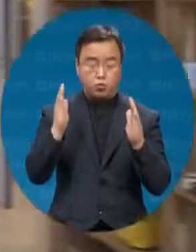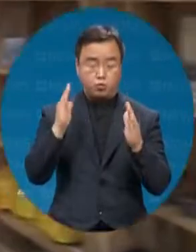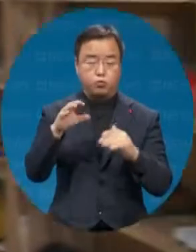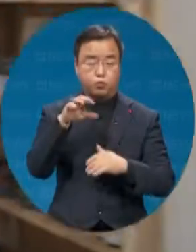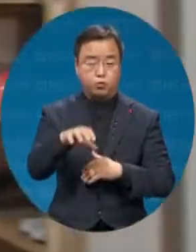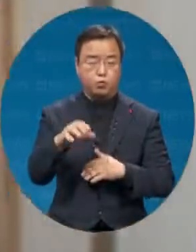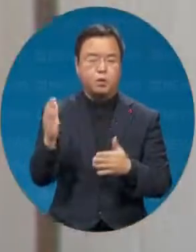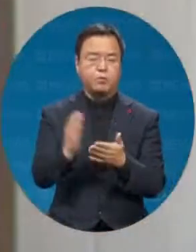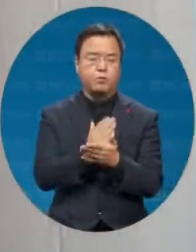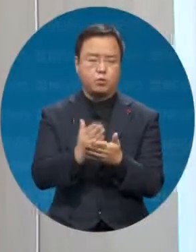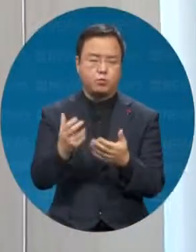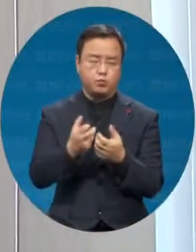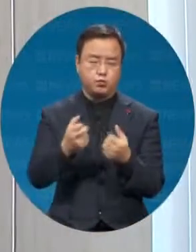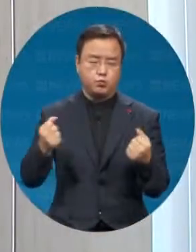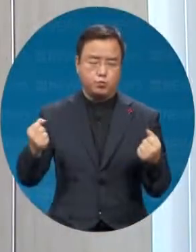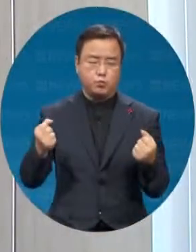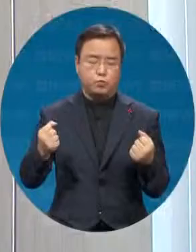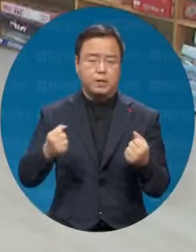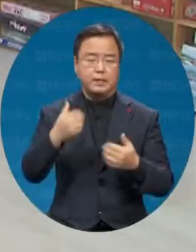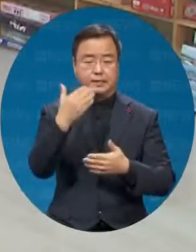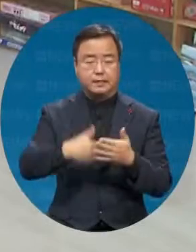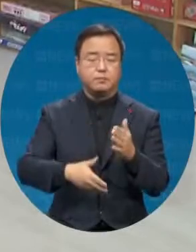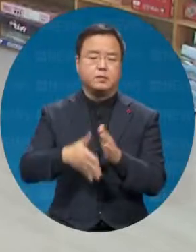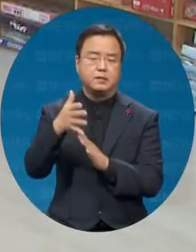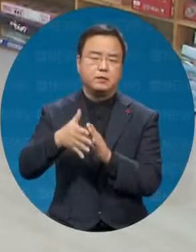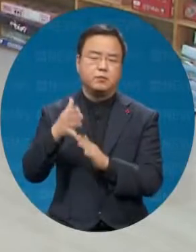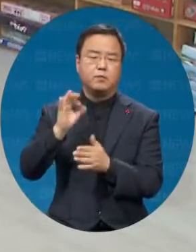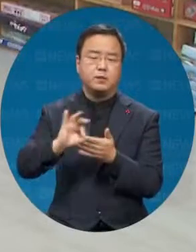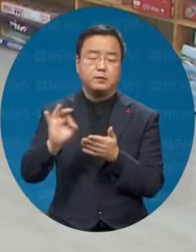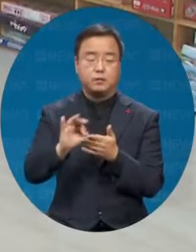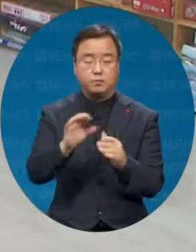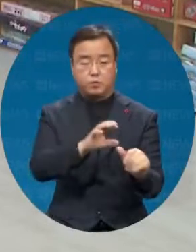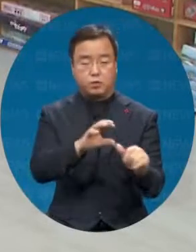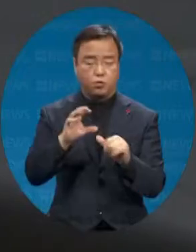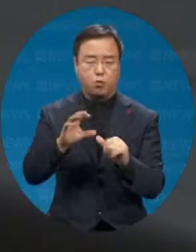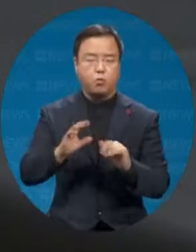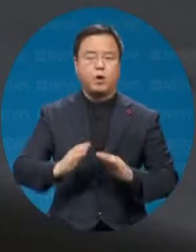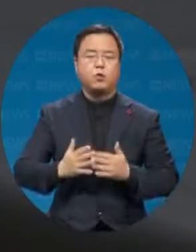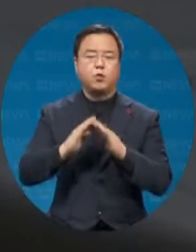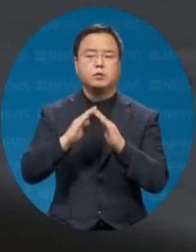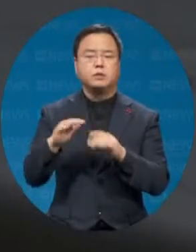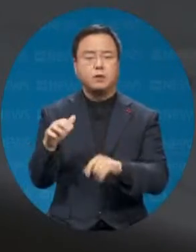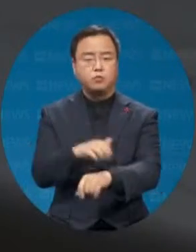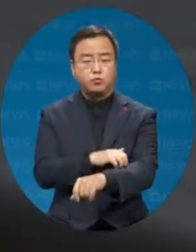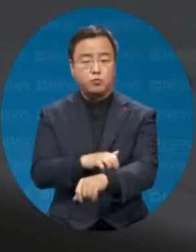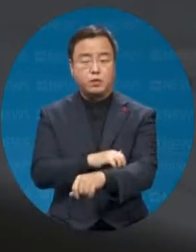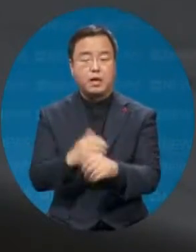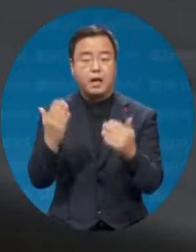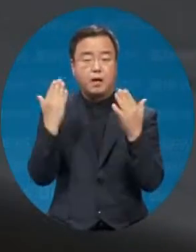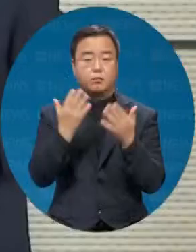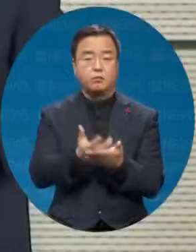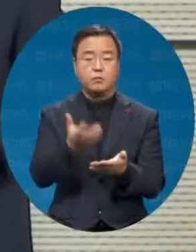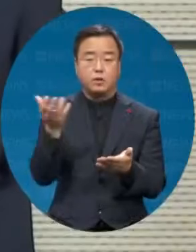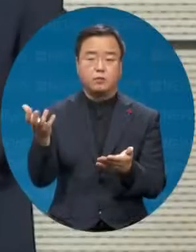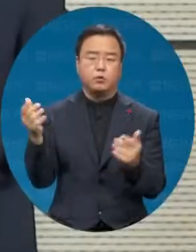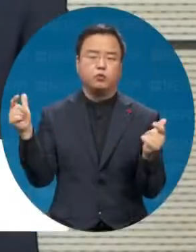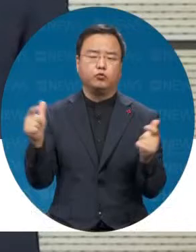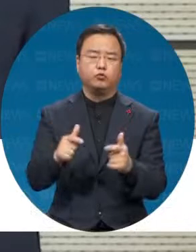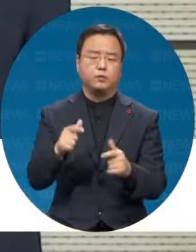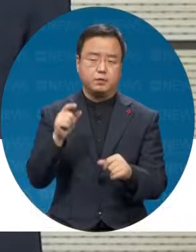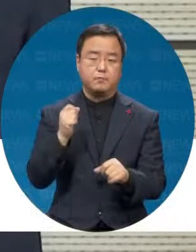분리하고 유효 시설을 최대한 활용해 공사 불편으로 인한 전학도 최소화하겠다는 겁니다. 결국은